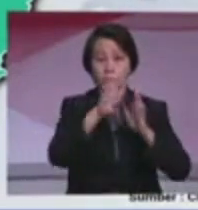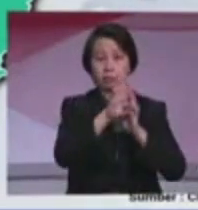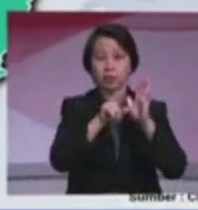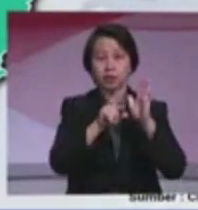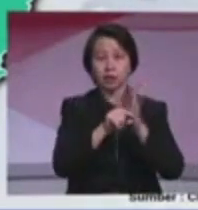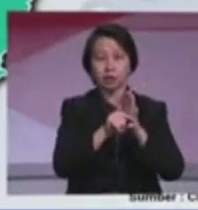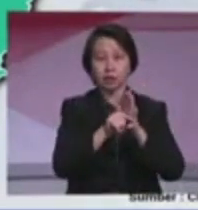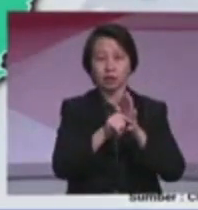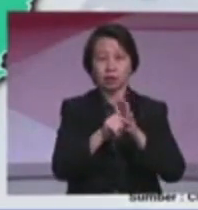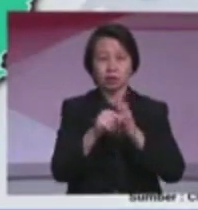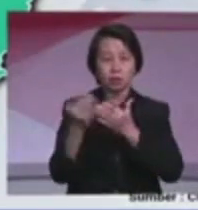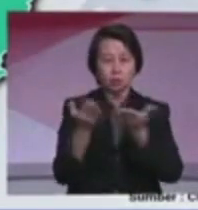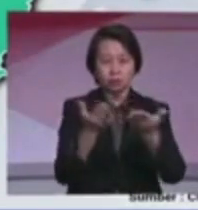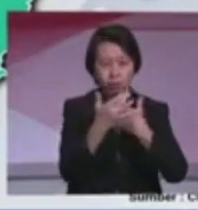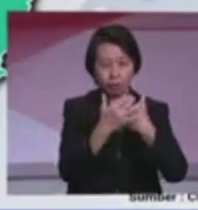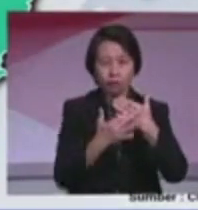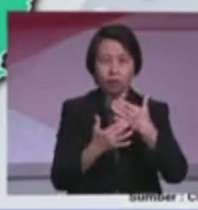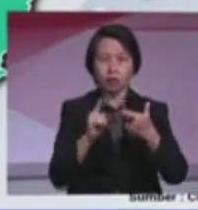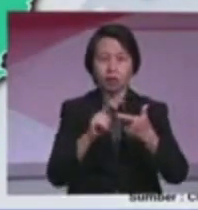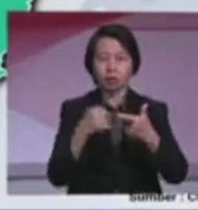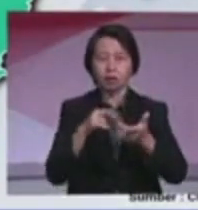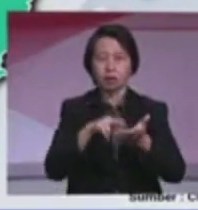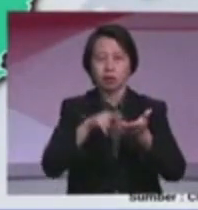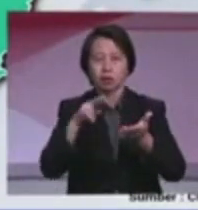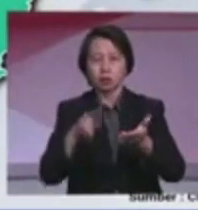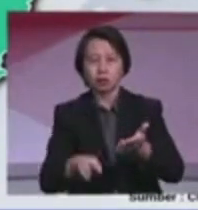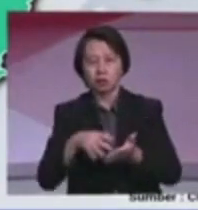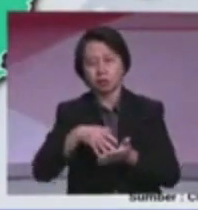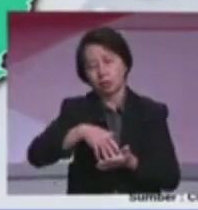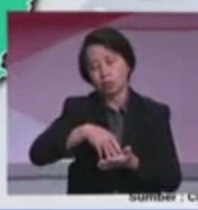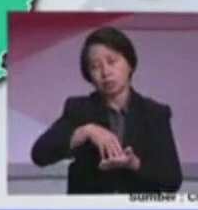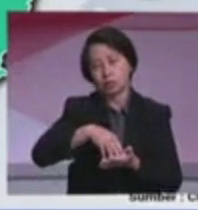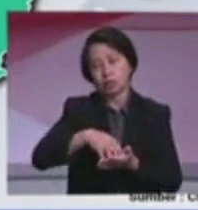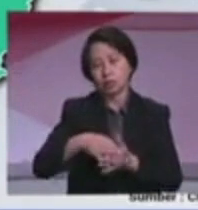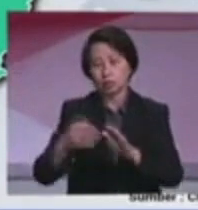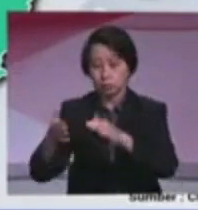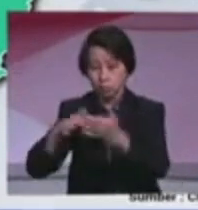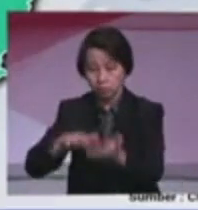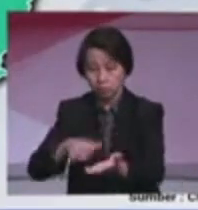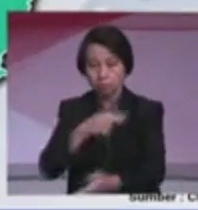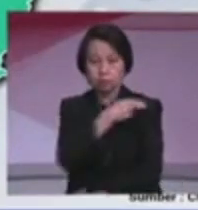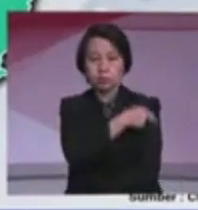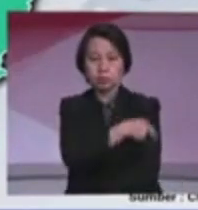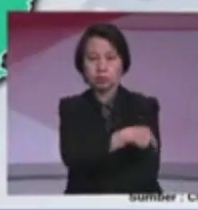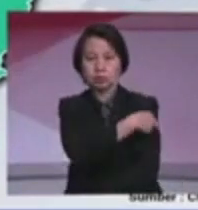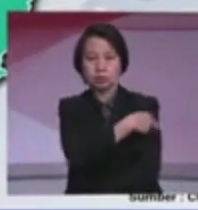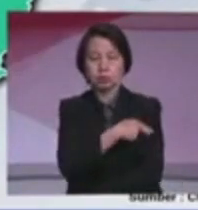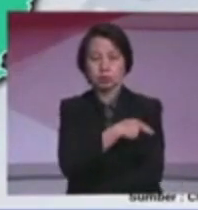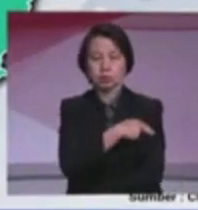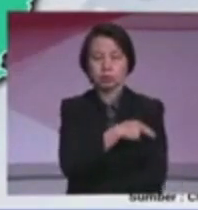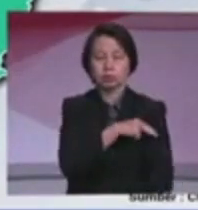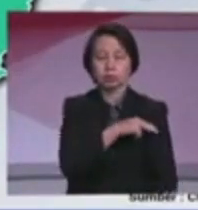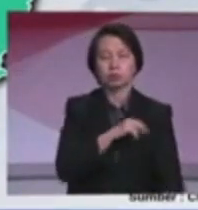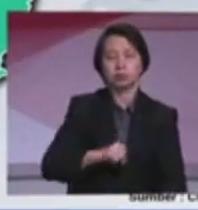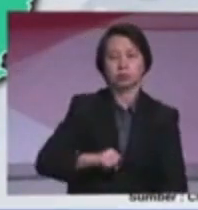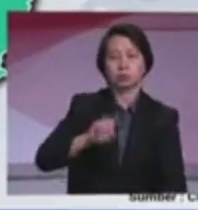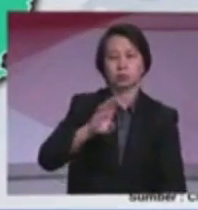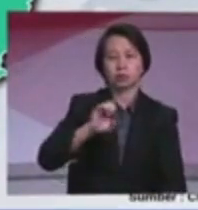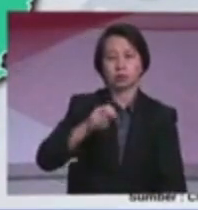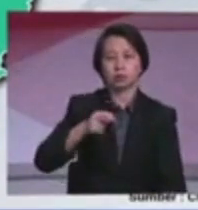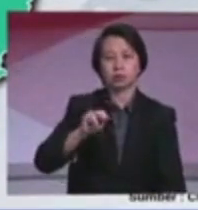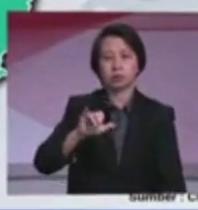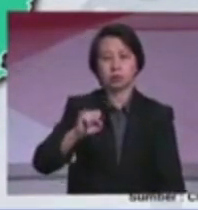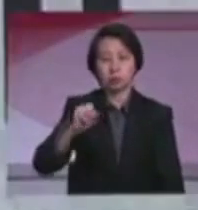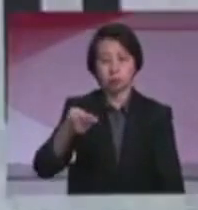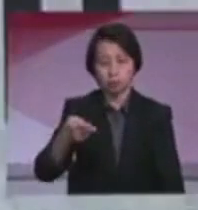penyakit bawaan darah dan juga rendah imuniti. Beliau meninggal di Hospital Sultanah Bahiyah.